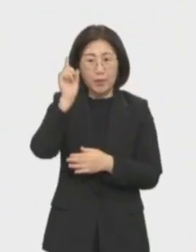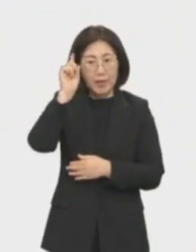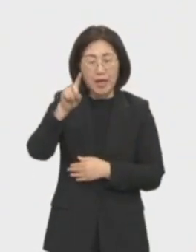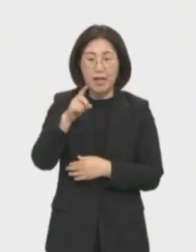예정입니다